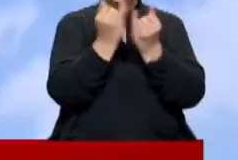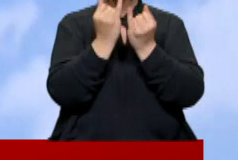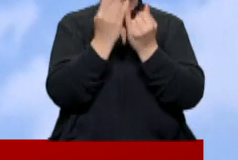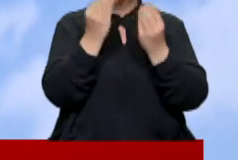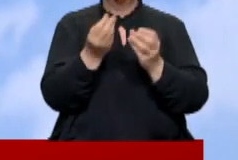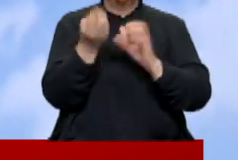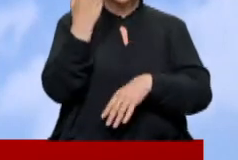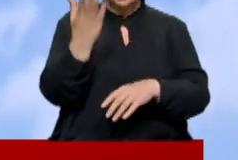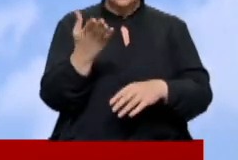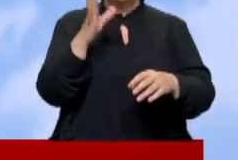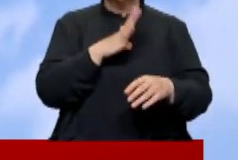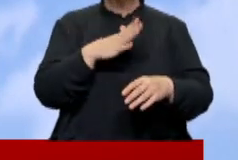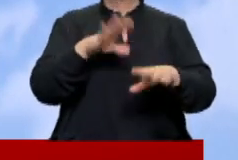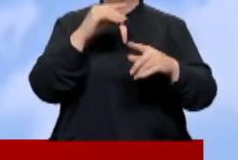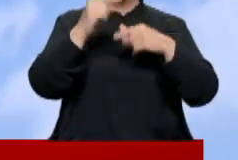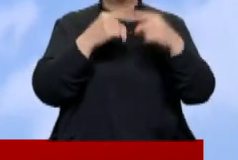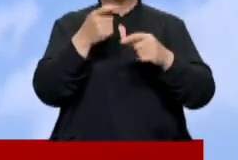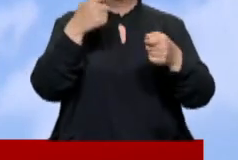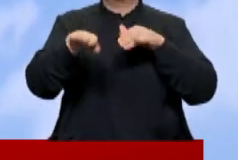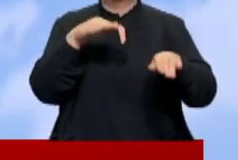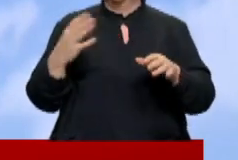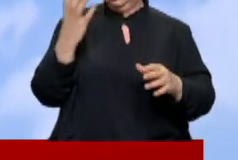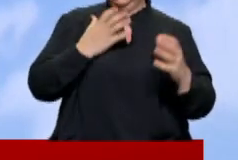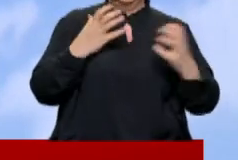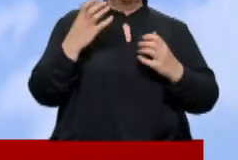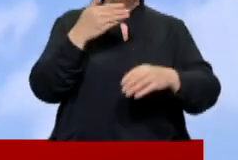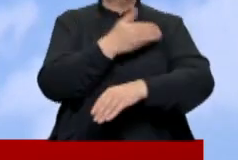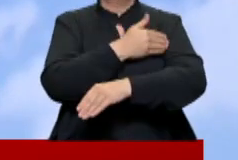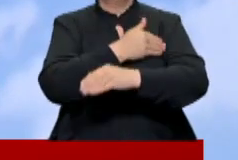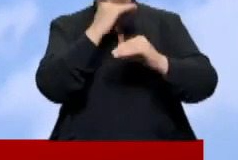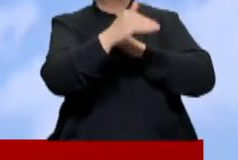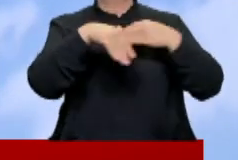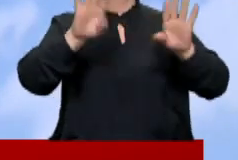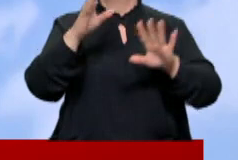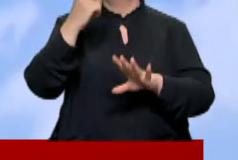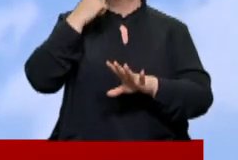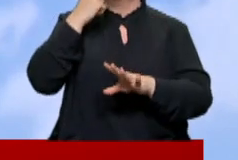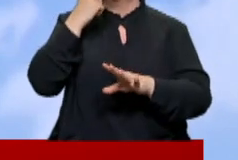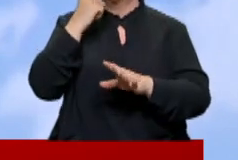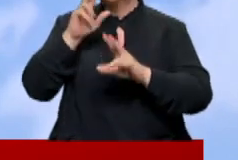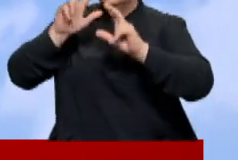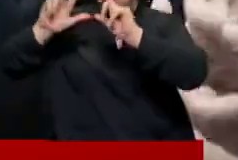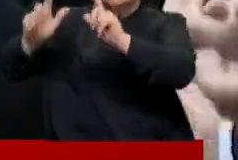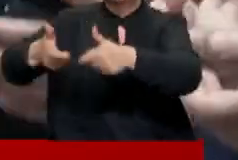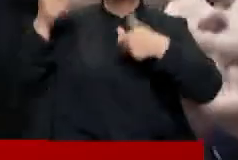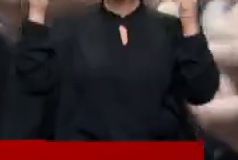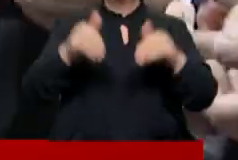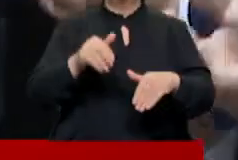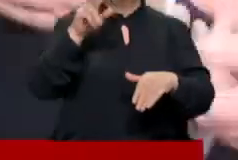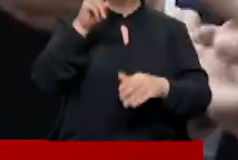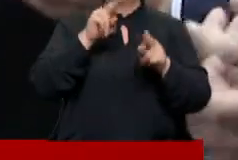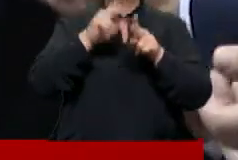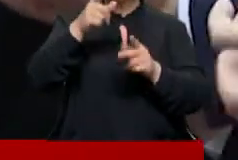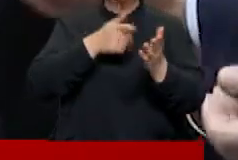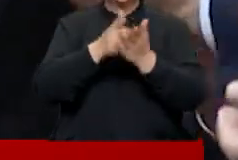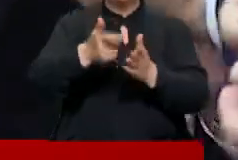çıktı. Varsa yoksa akrabayı talukat ve yandaş. Sanki millete hizmete değil, devleti talana gelmişler. Vahit Kirişçi'nin